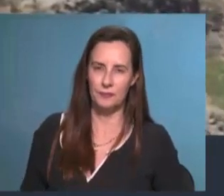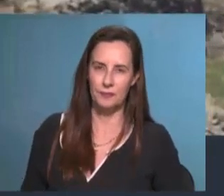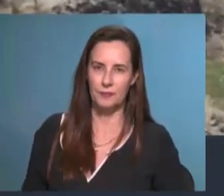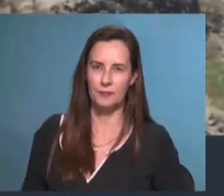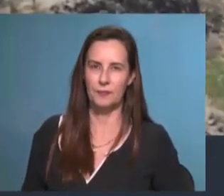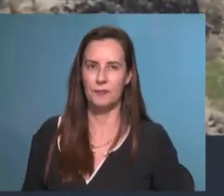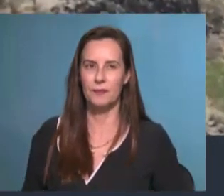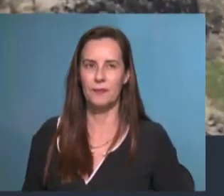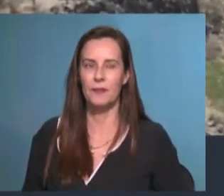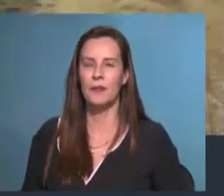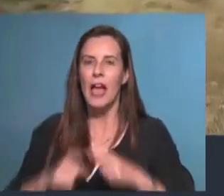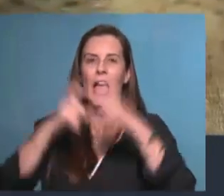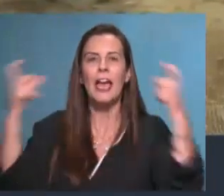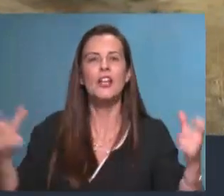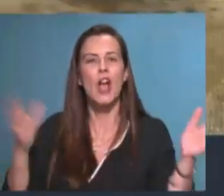אל-הווה, גשר הרוחות.